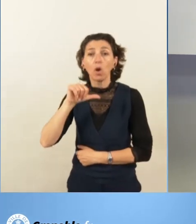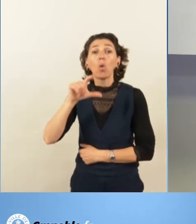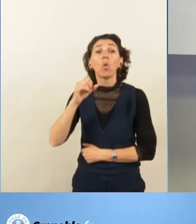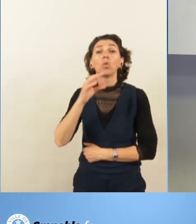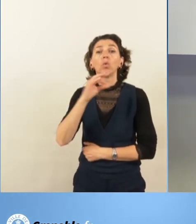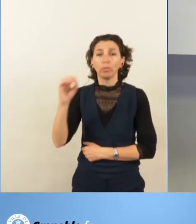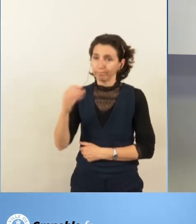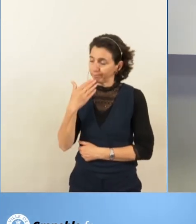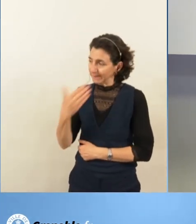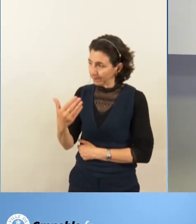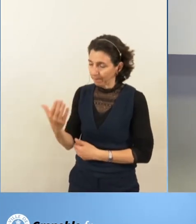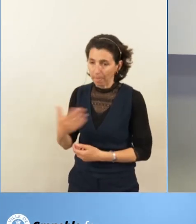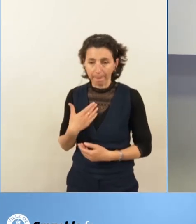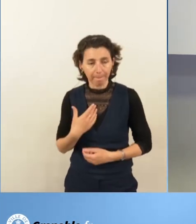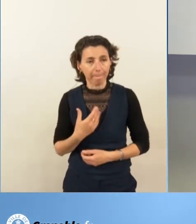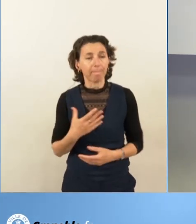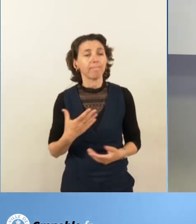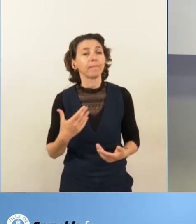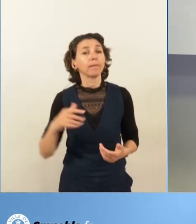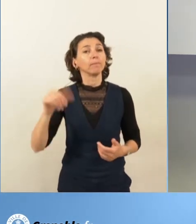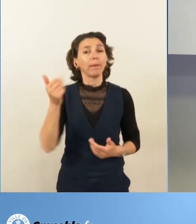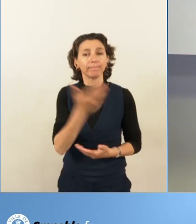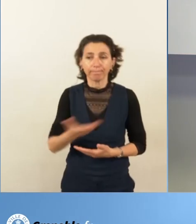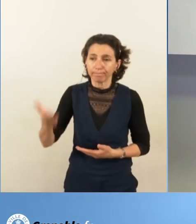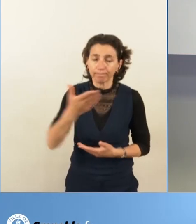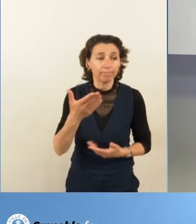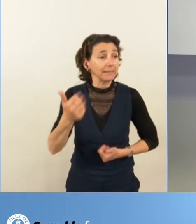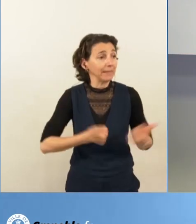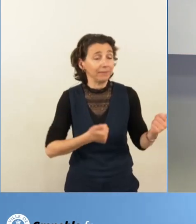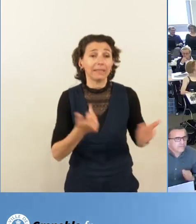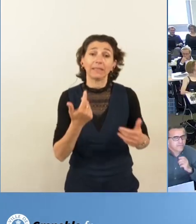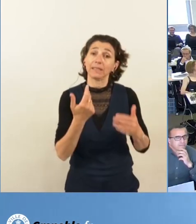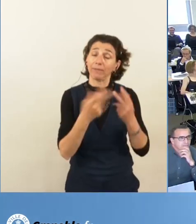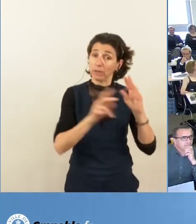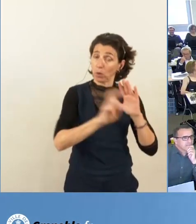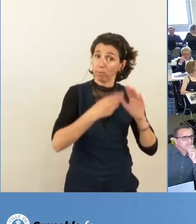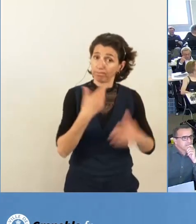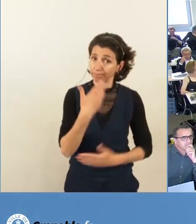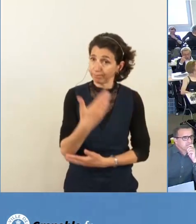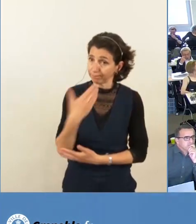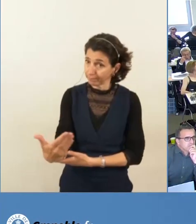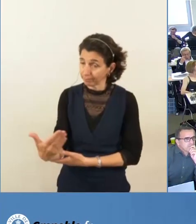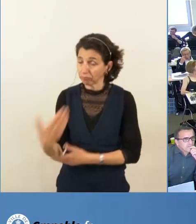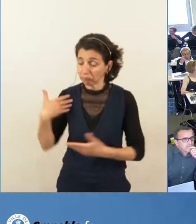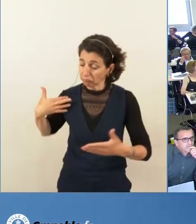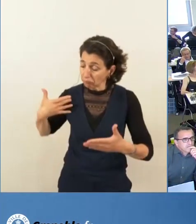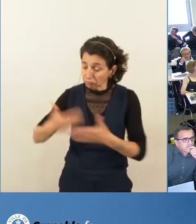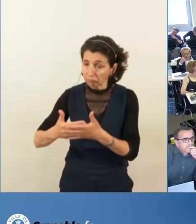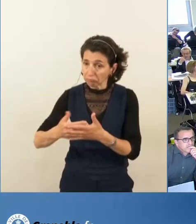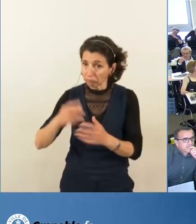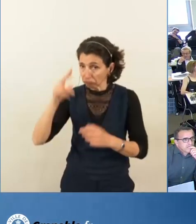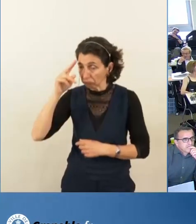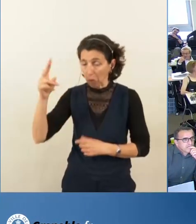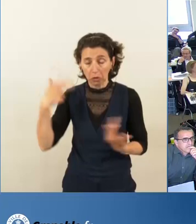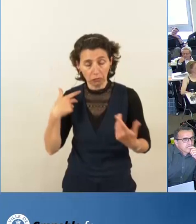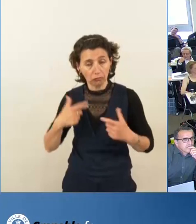alors tout d'abord je tenais remercier l'ensemble des services de la Ville de Grenoble avec lesquelles j'ai eu la chance et l'honneur de travailler des femmes et